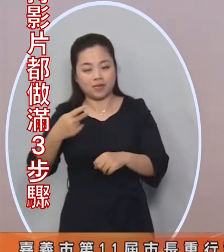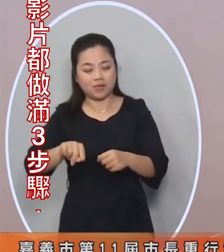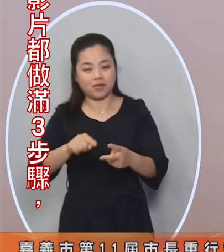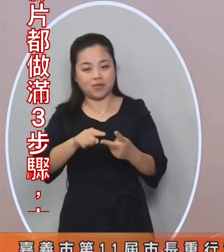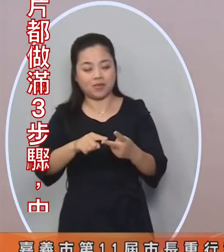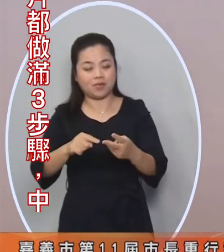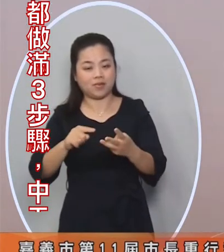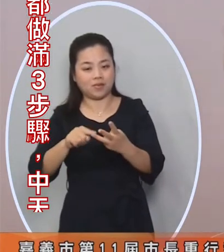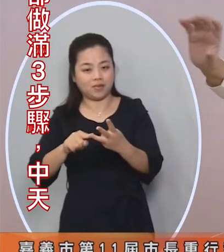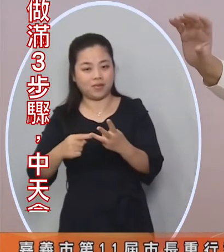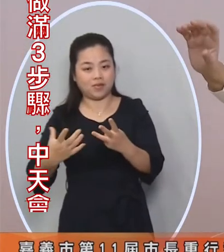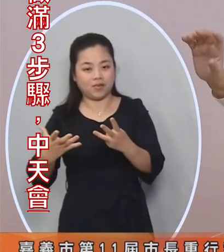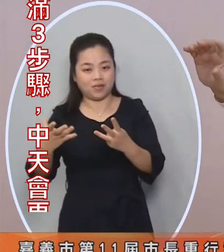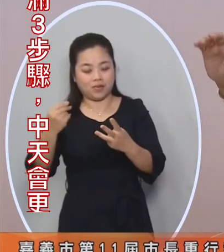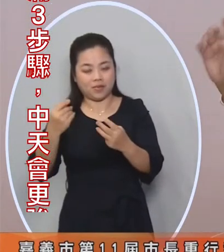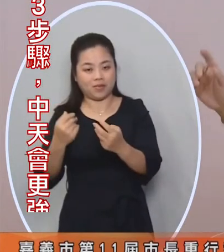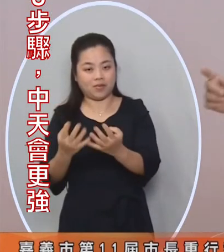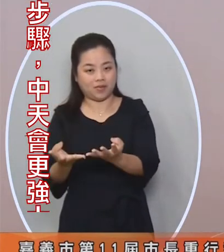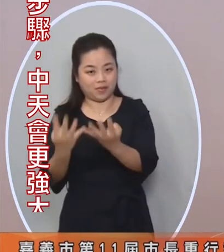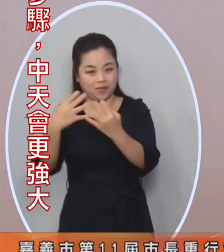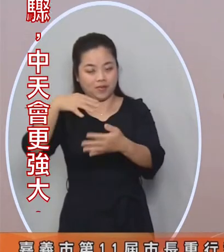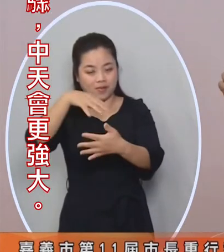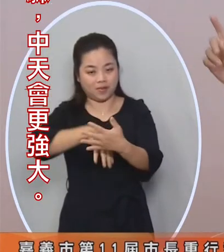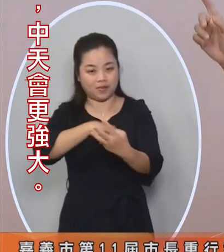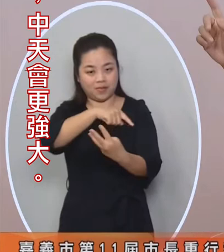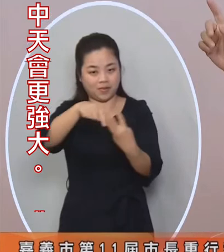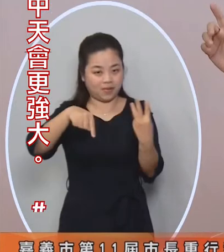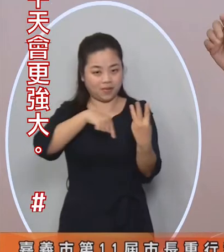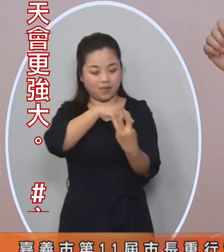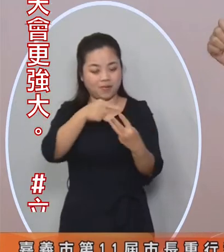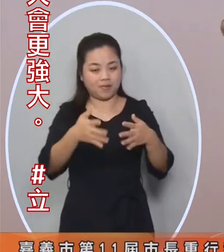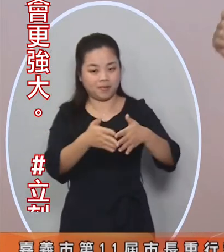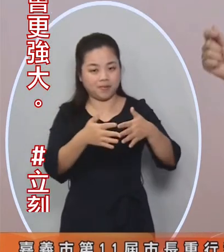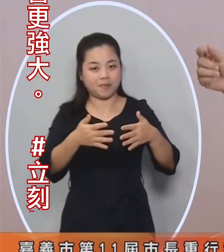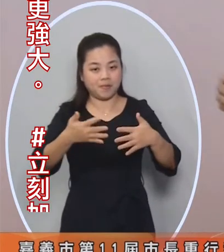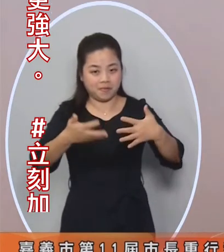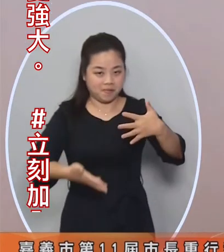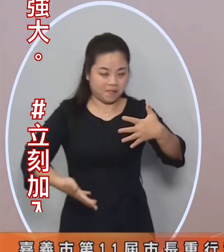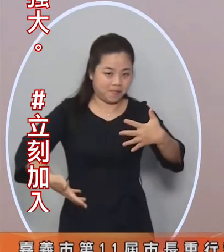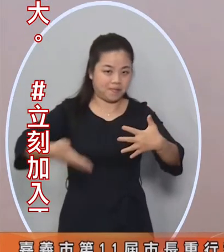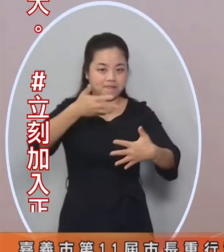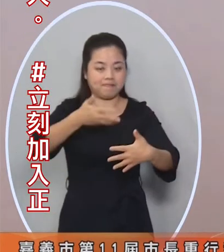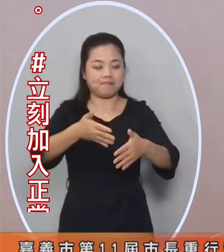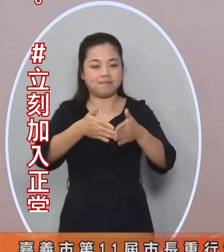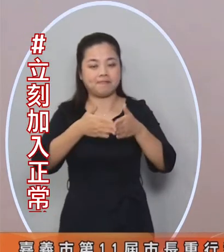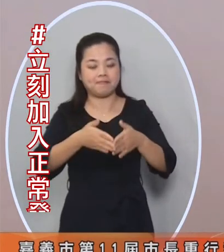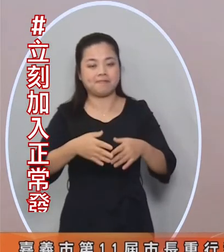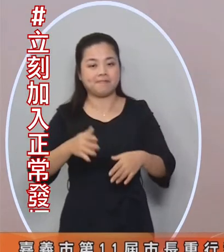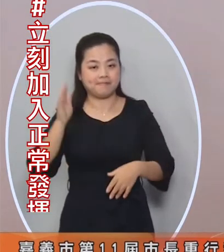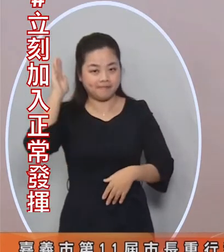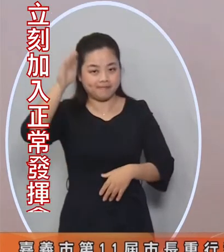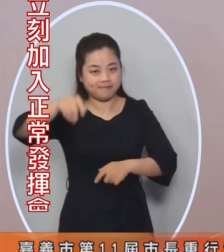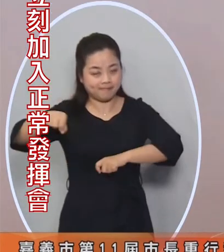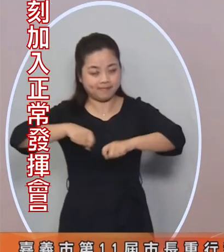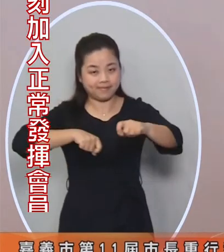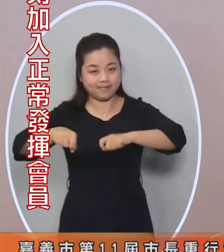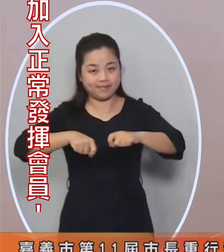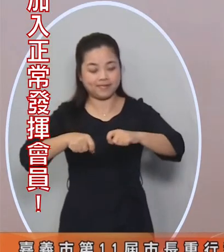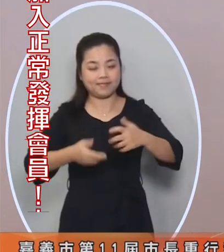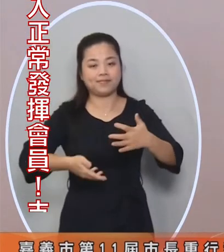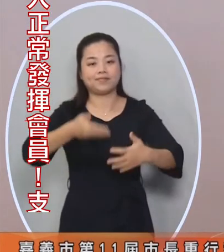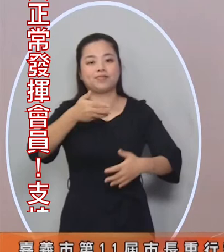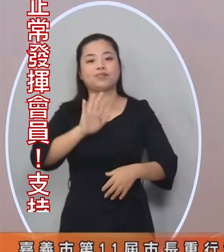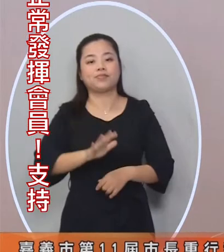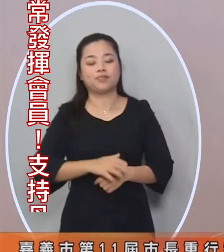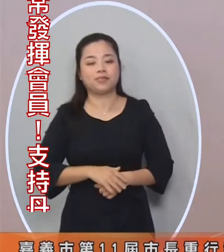有旧监这一个串联起来，但是我们要让它再升级，所以我们会对未来规划它已经整个提